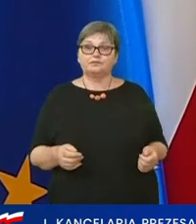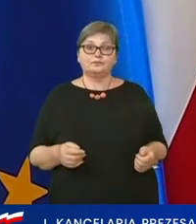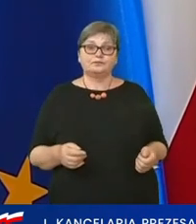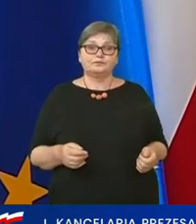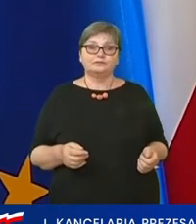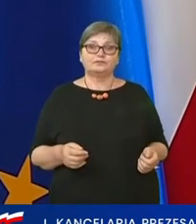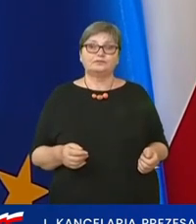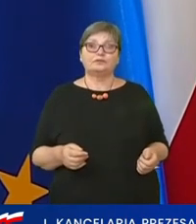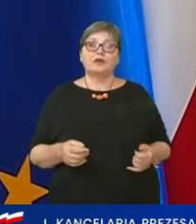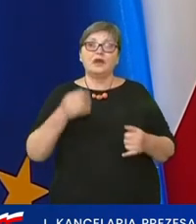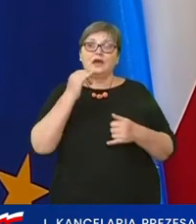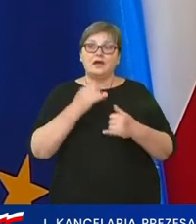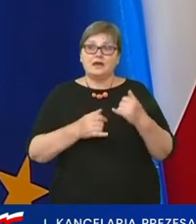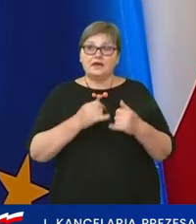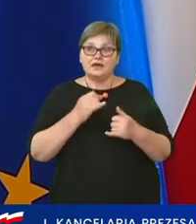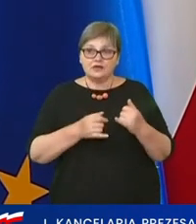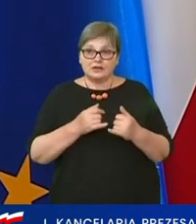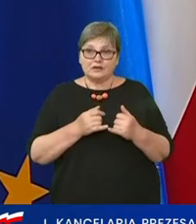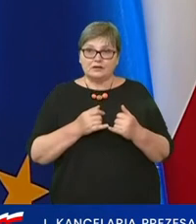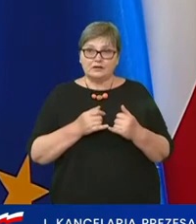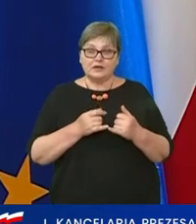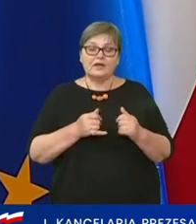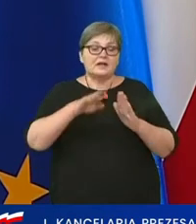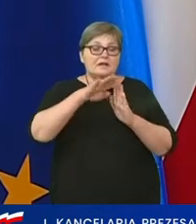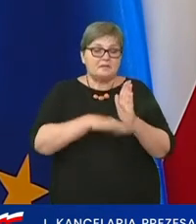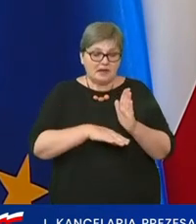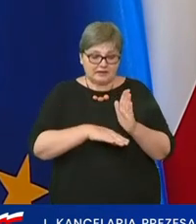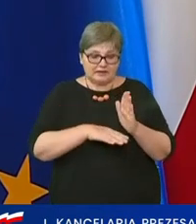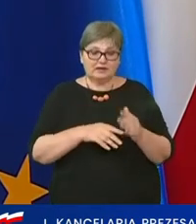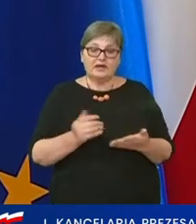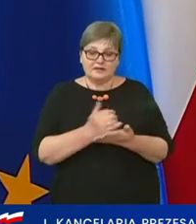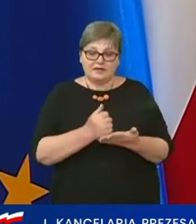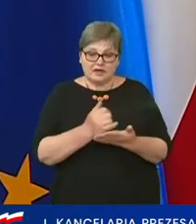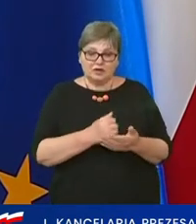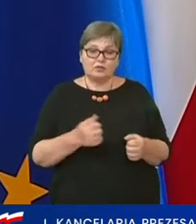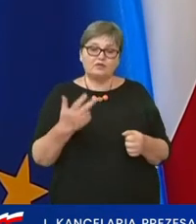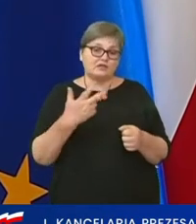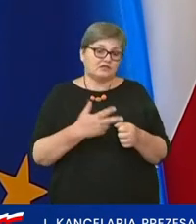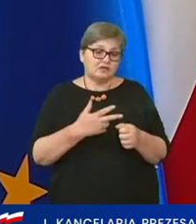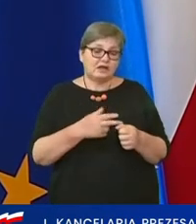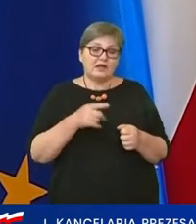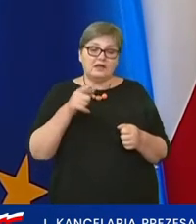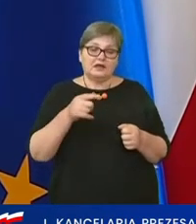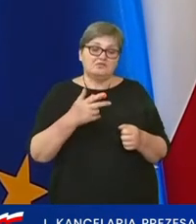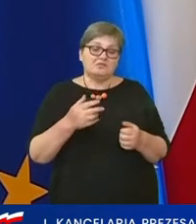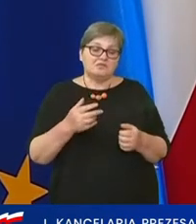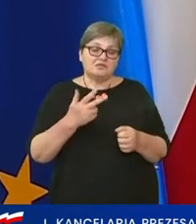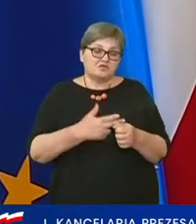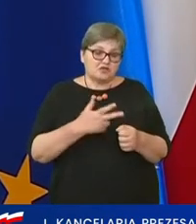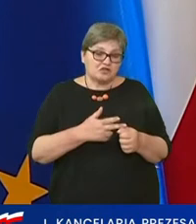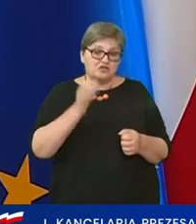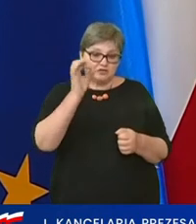jeżeli spadek wynosi co najmniej 30 procent obrotu udanego przedsiębiorcy